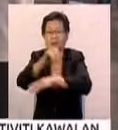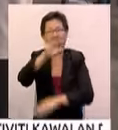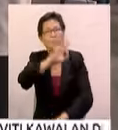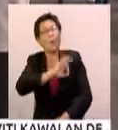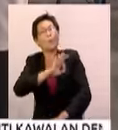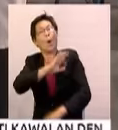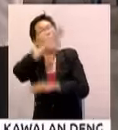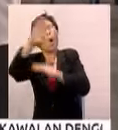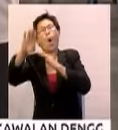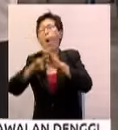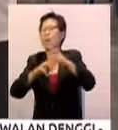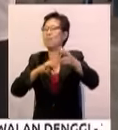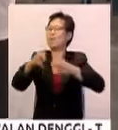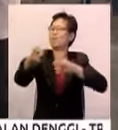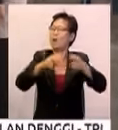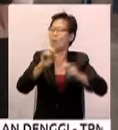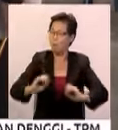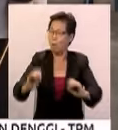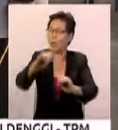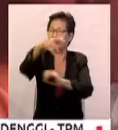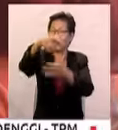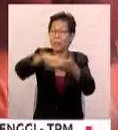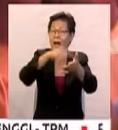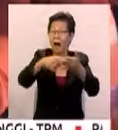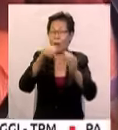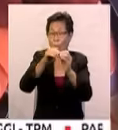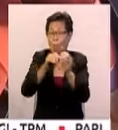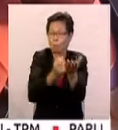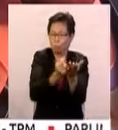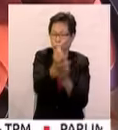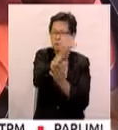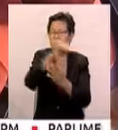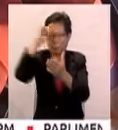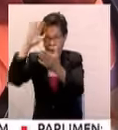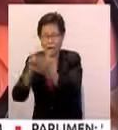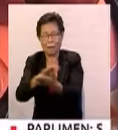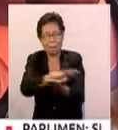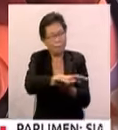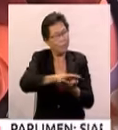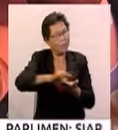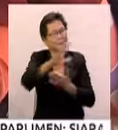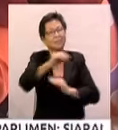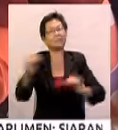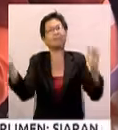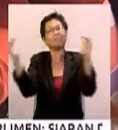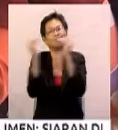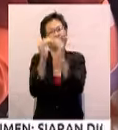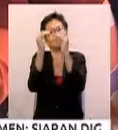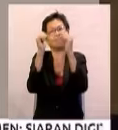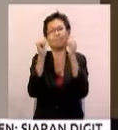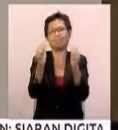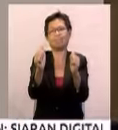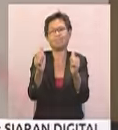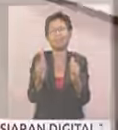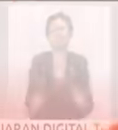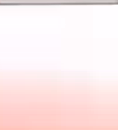kepada keseluruhan pengurusan operasi pilihan raya agar lebih telus diyakini bersih dan adil.